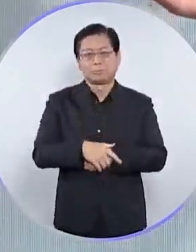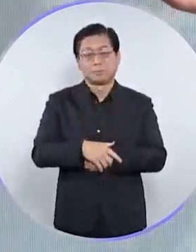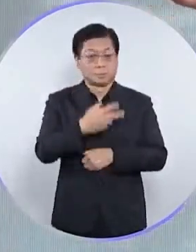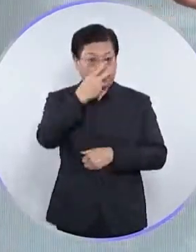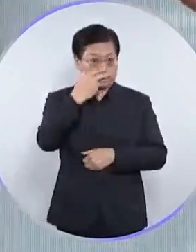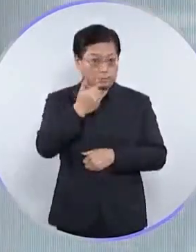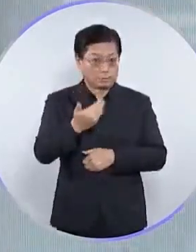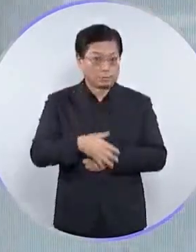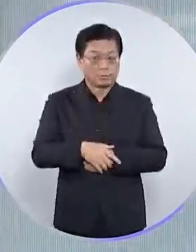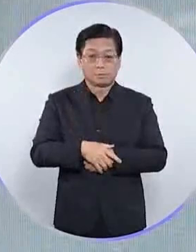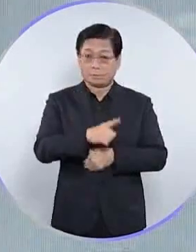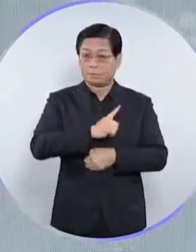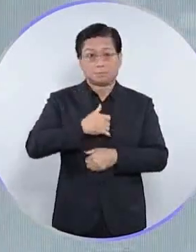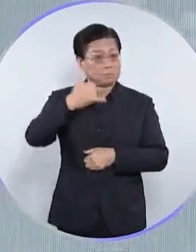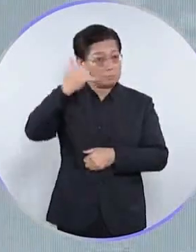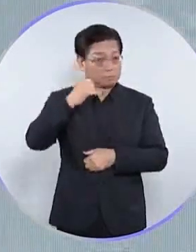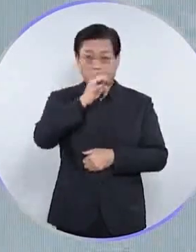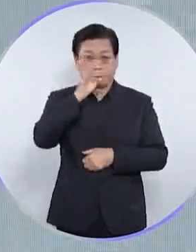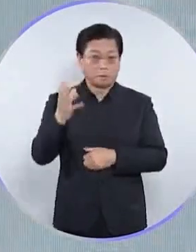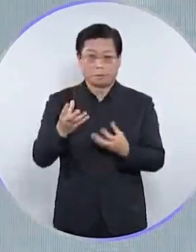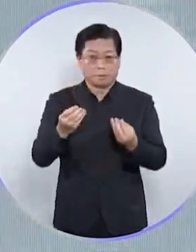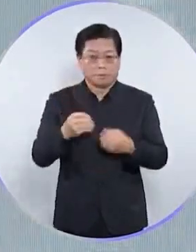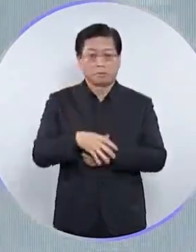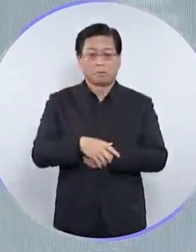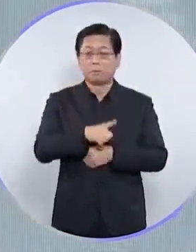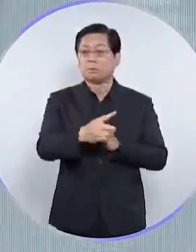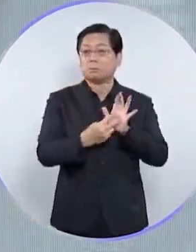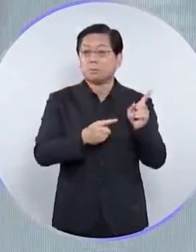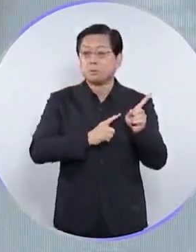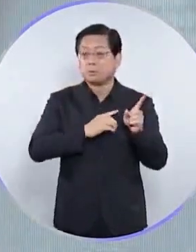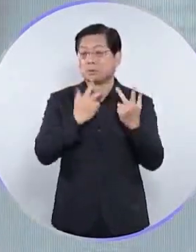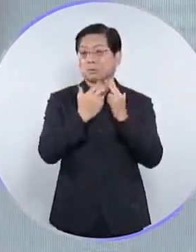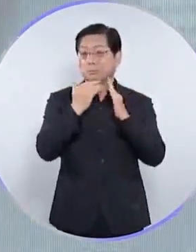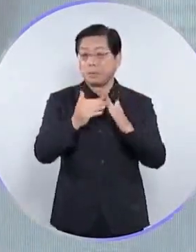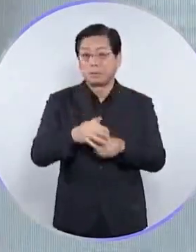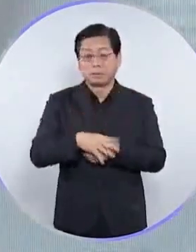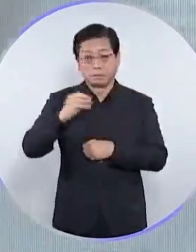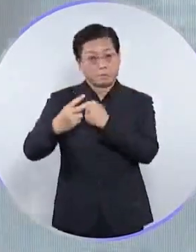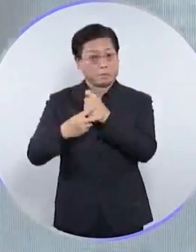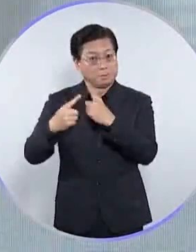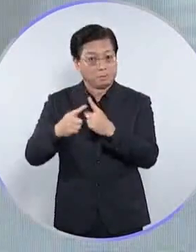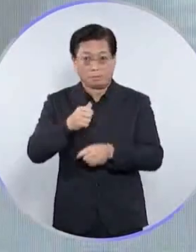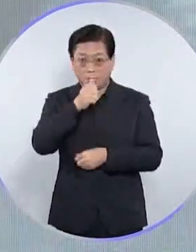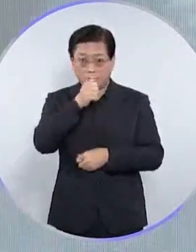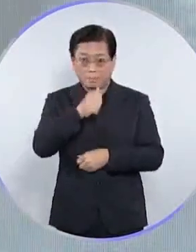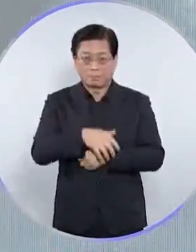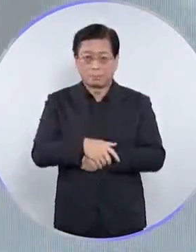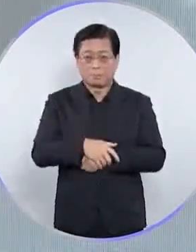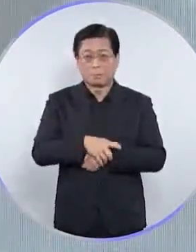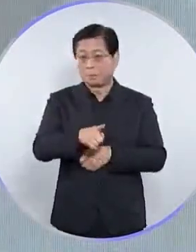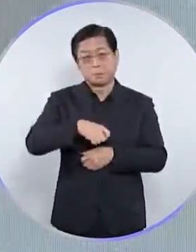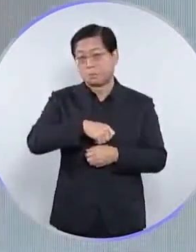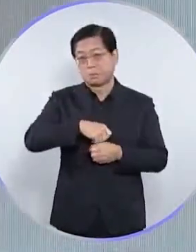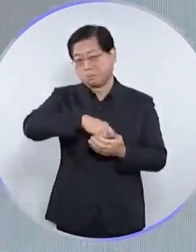生，你连一通电话都无拍来，你讲你是新北市万里人，你完